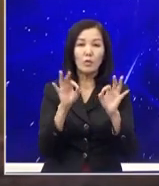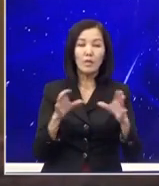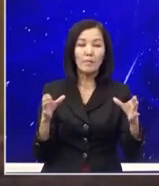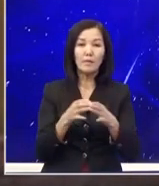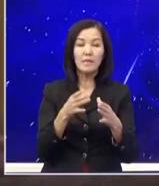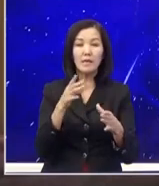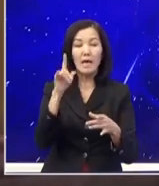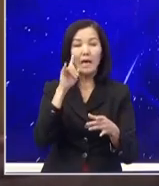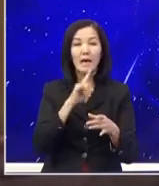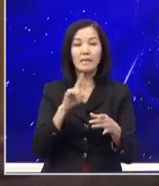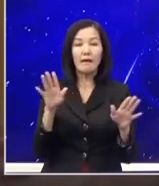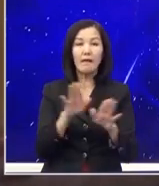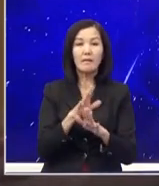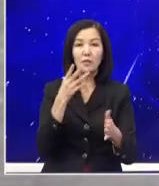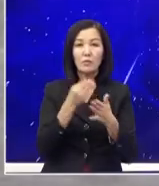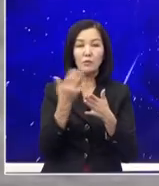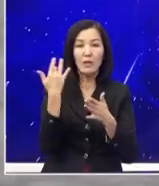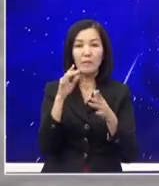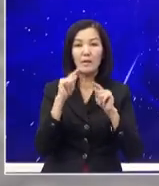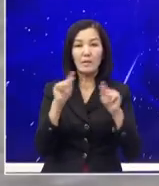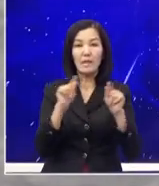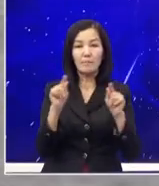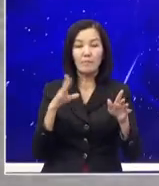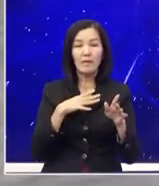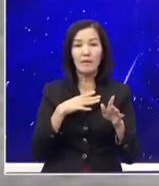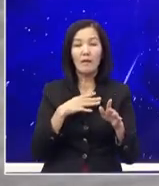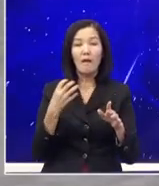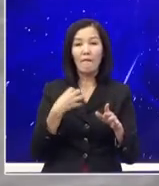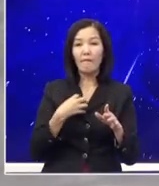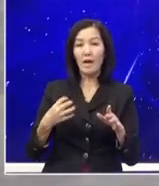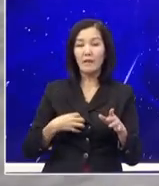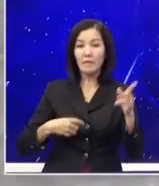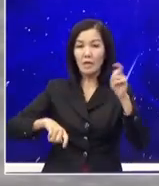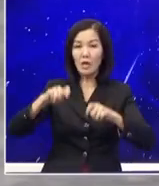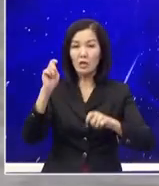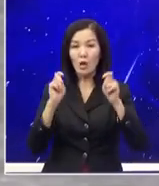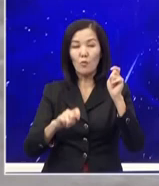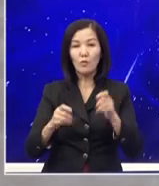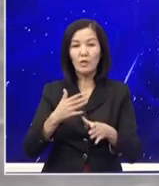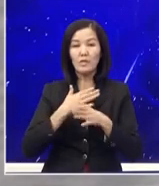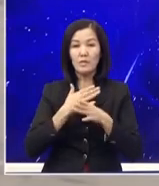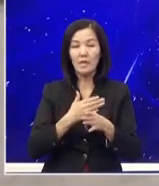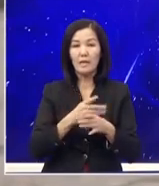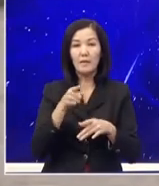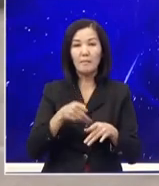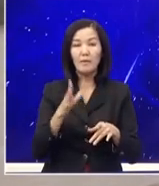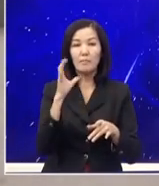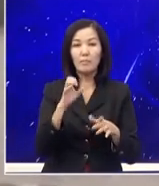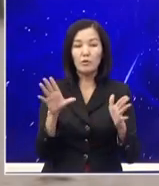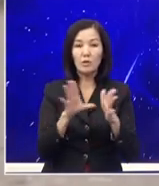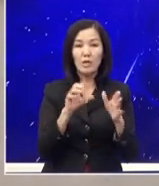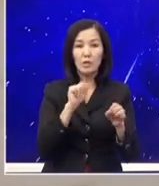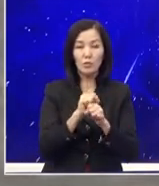өз елдерінде дәріптеп келеді. Апат айтып келмейді. Францияда жауған жауын шашын салдарынан 1500 баспана жарықсыз